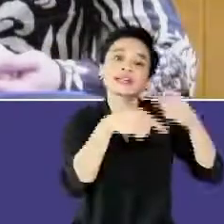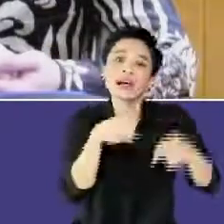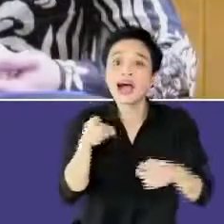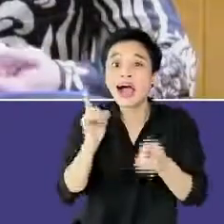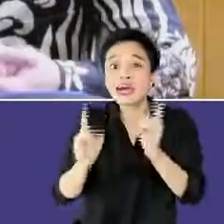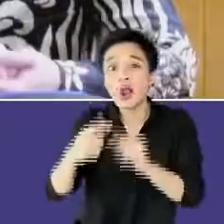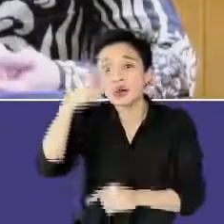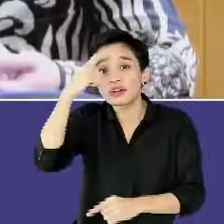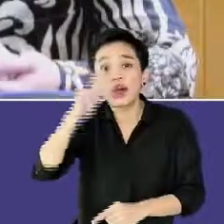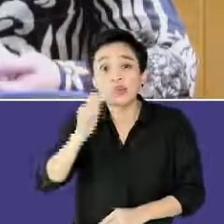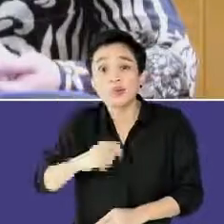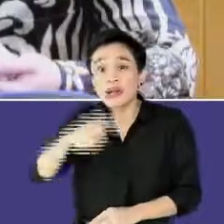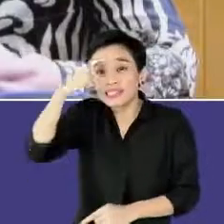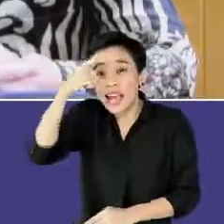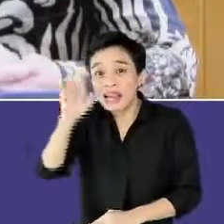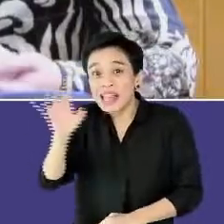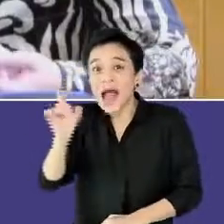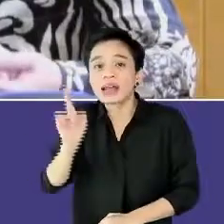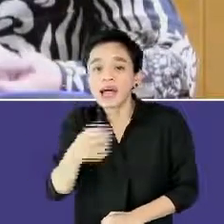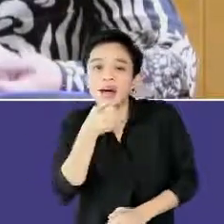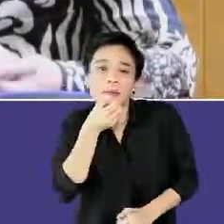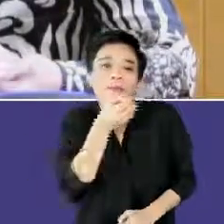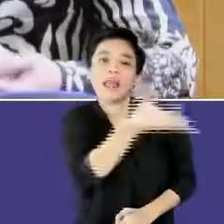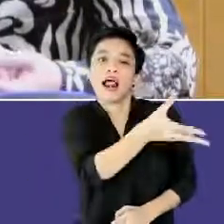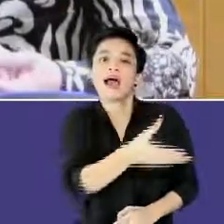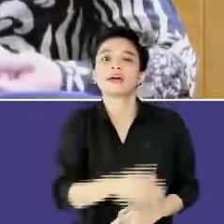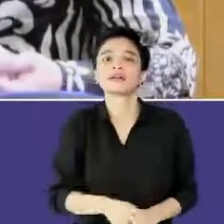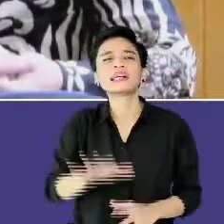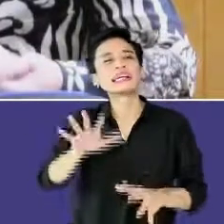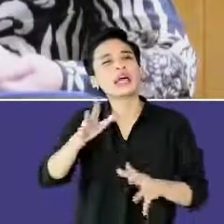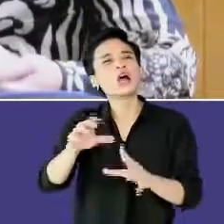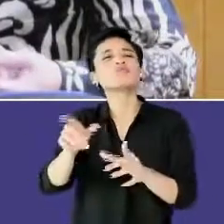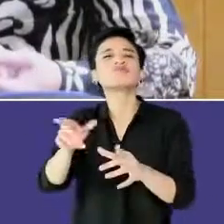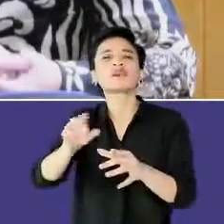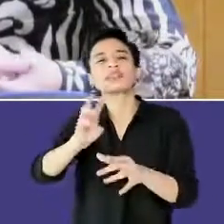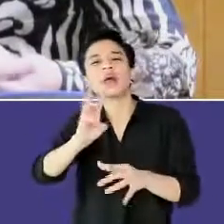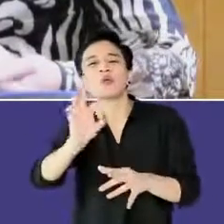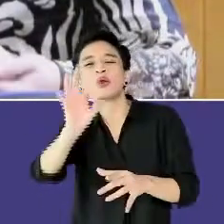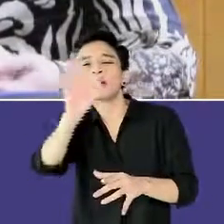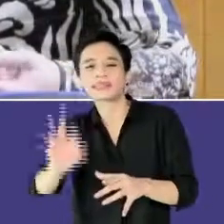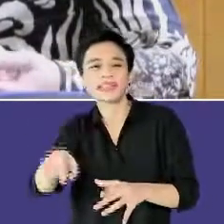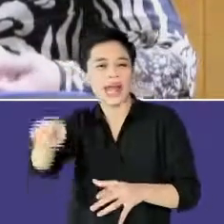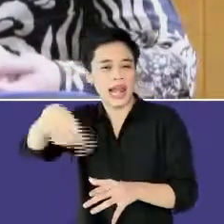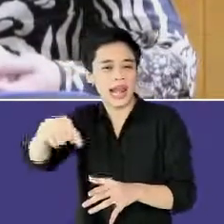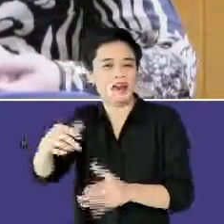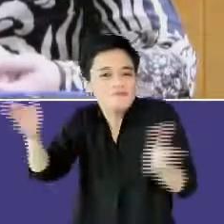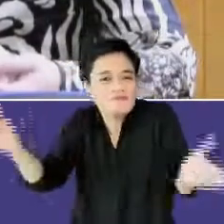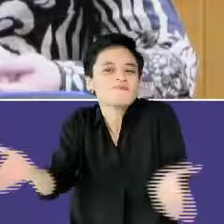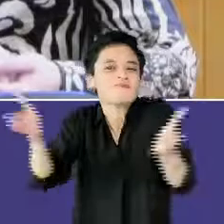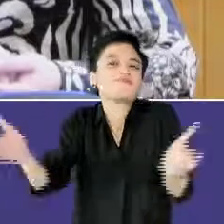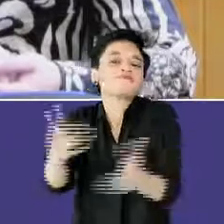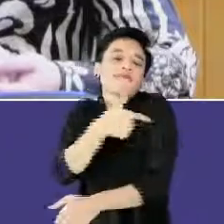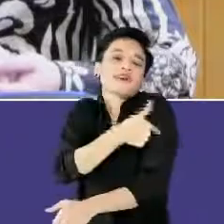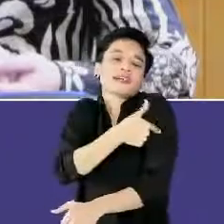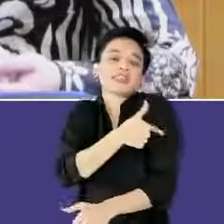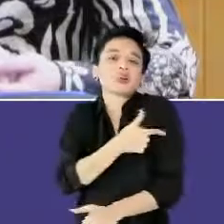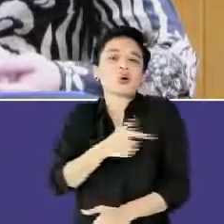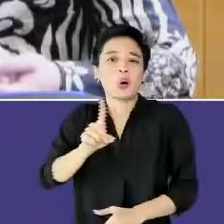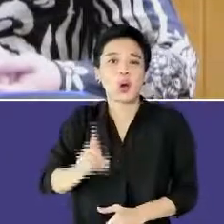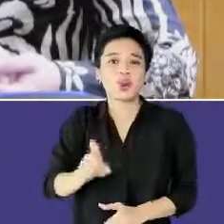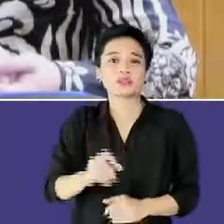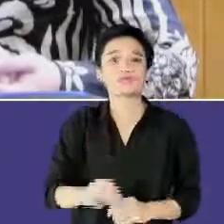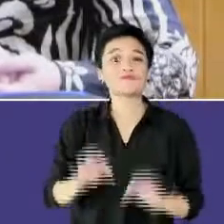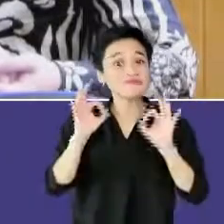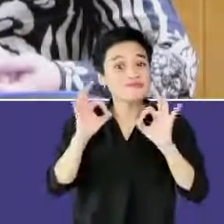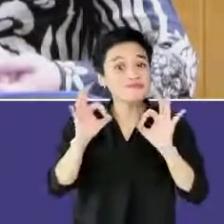lansia belum 100% ya di Jawa Timur ya Mas Emil kita dibawa 30% ini yang ingin kita genjot Oke Baik terima kasih